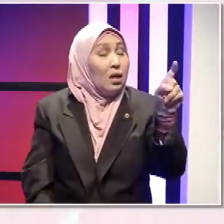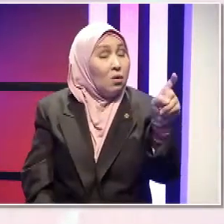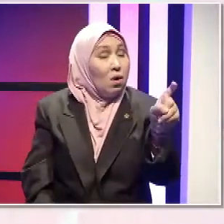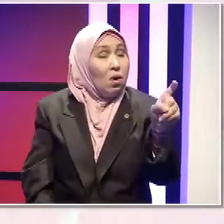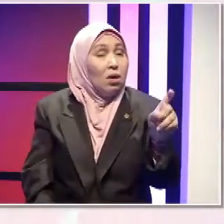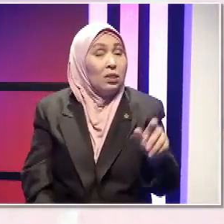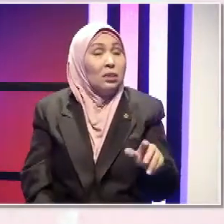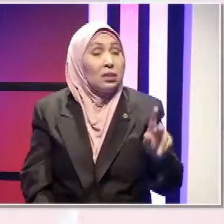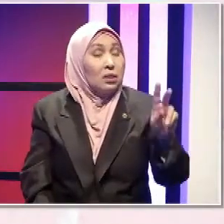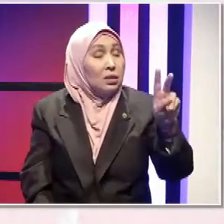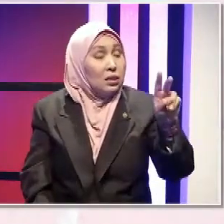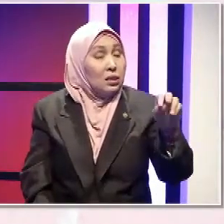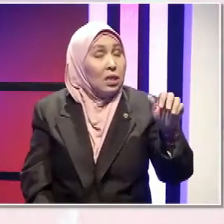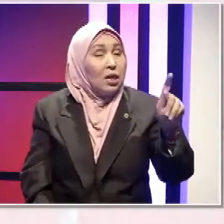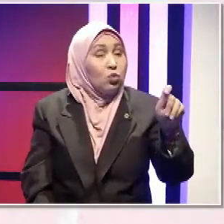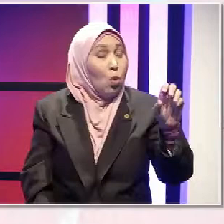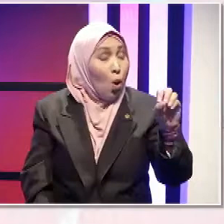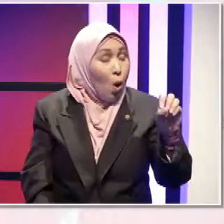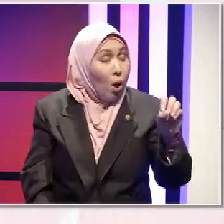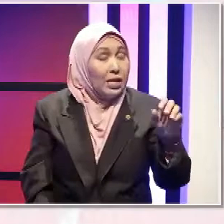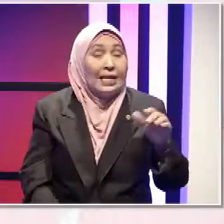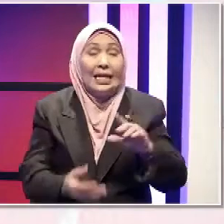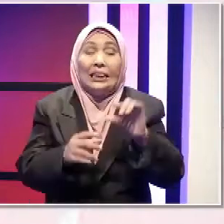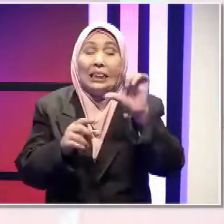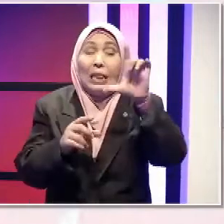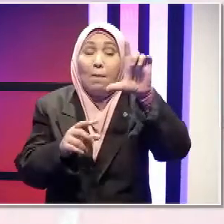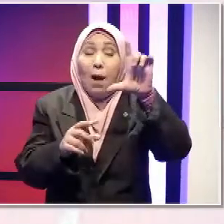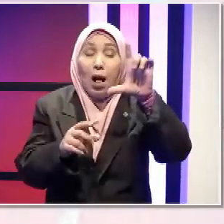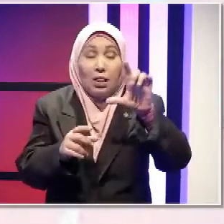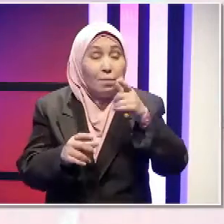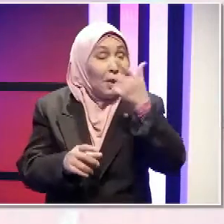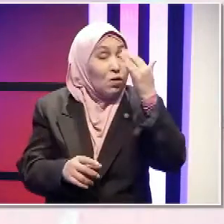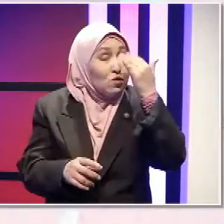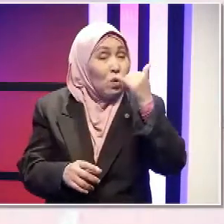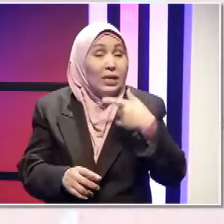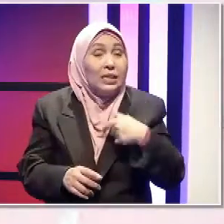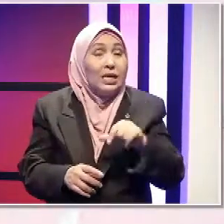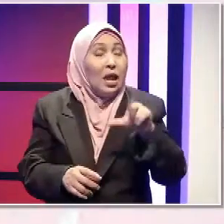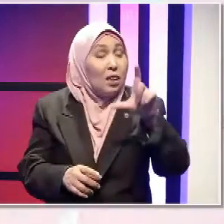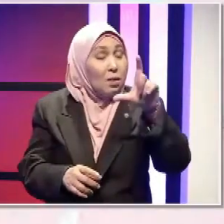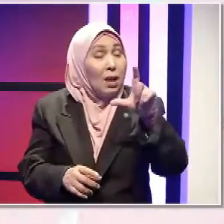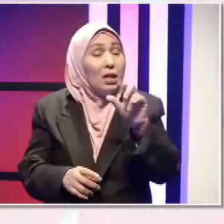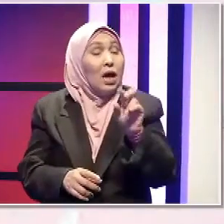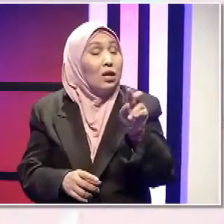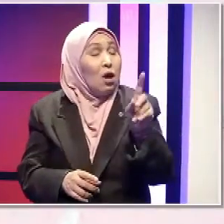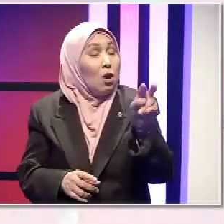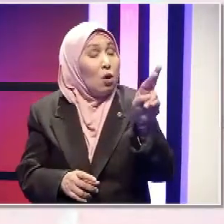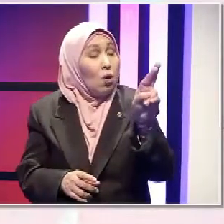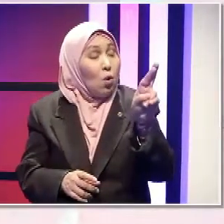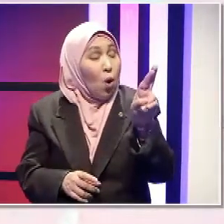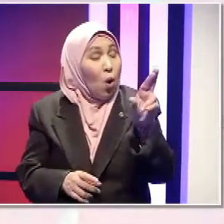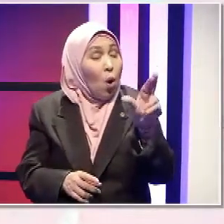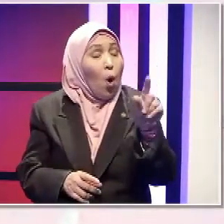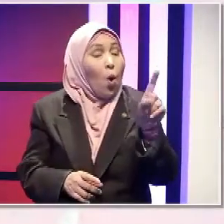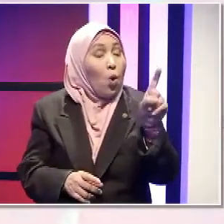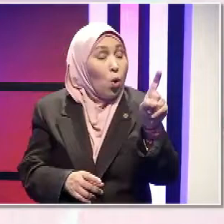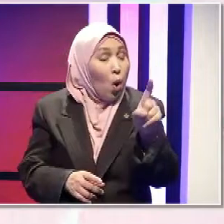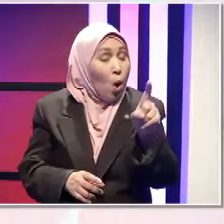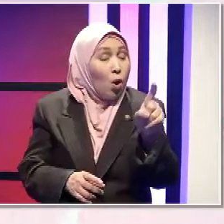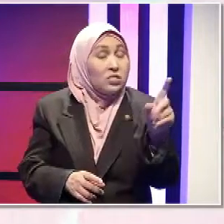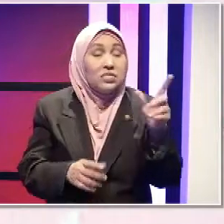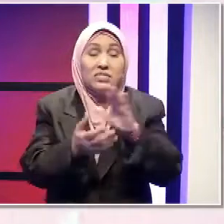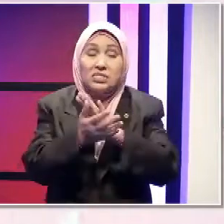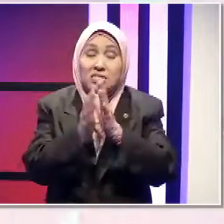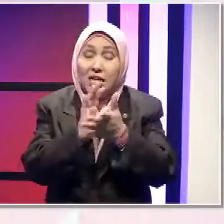nelpon-nelpon jadi tempat sebab-sebab kita tebal karo tas sudah terkesan jadikan hati